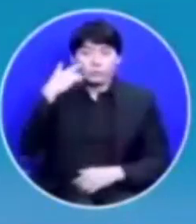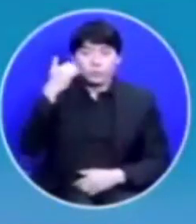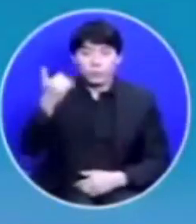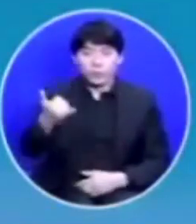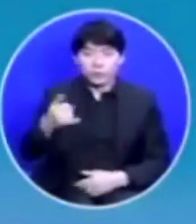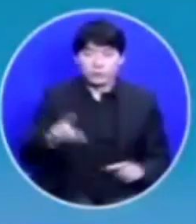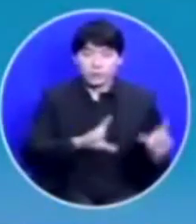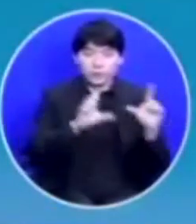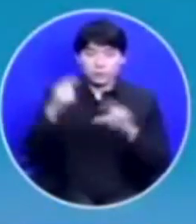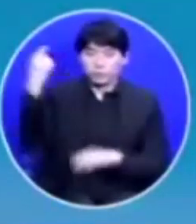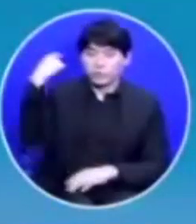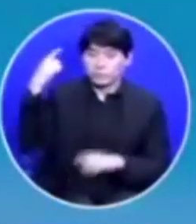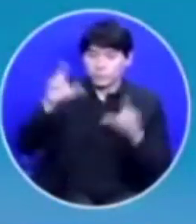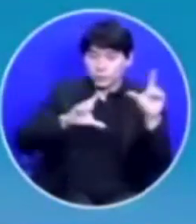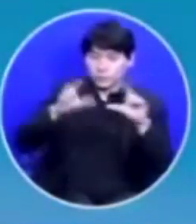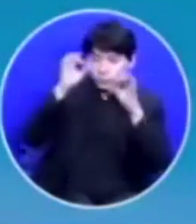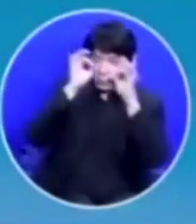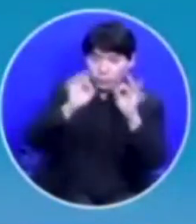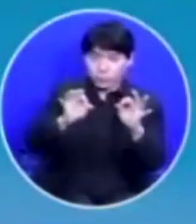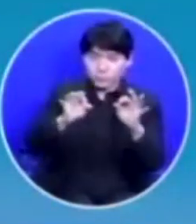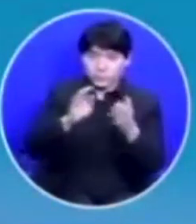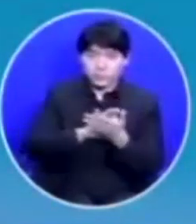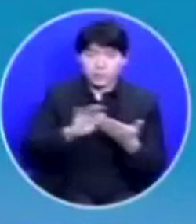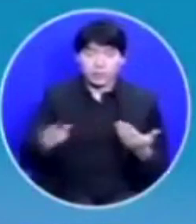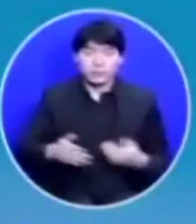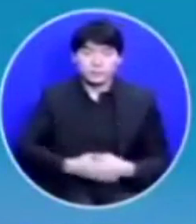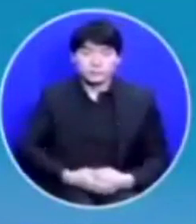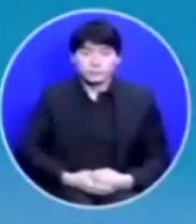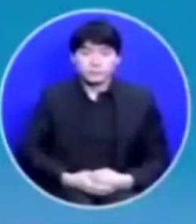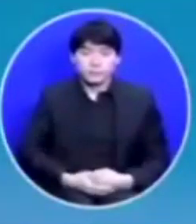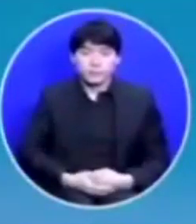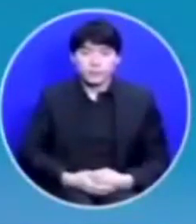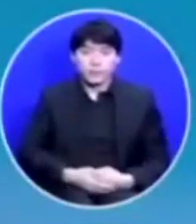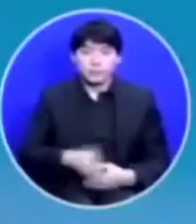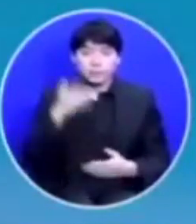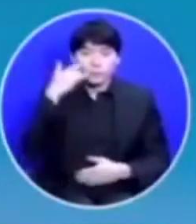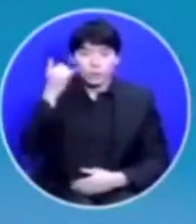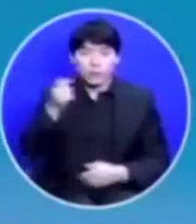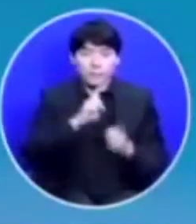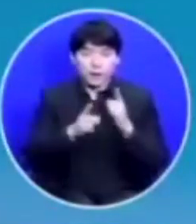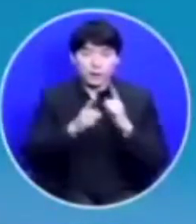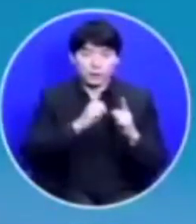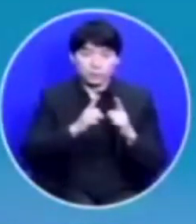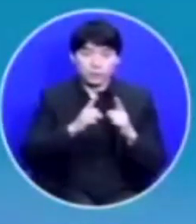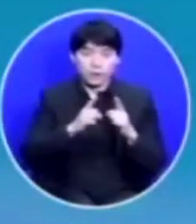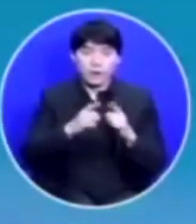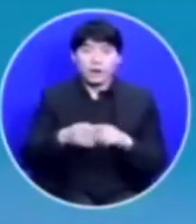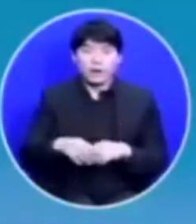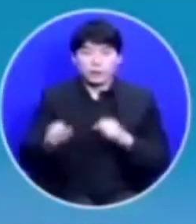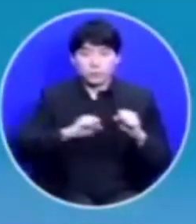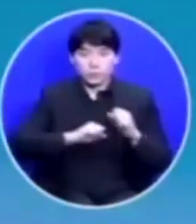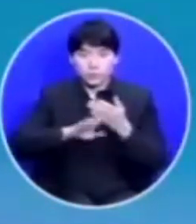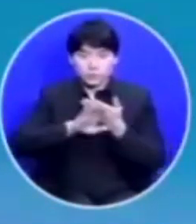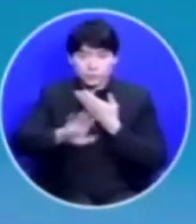뒷모습을 봅니다 그런데 부모가 말하는 것과 실제로 사는게 다르네요